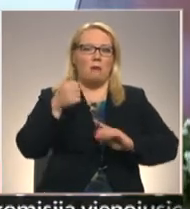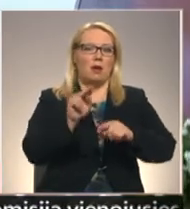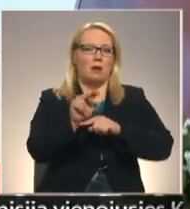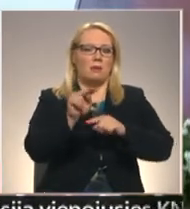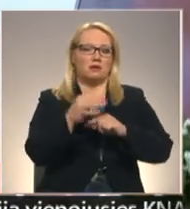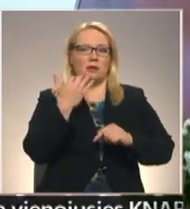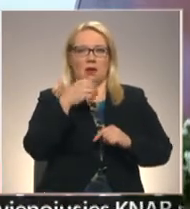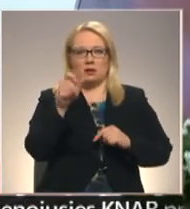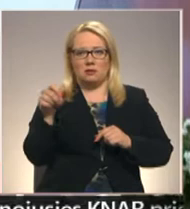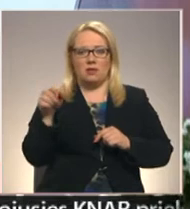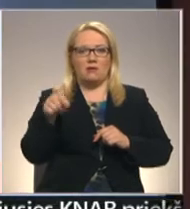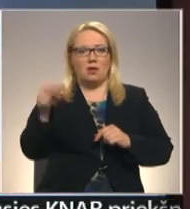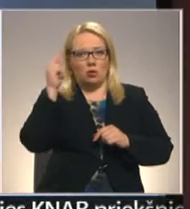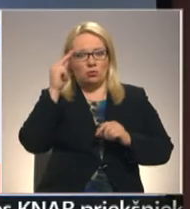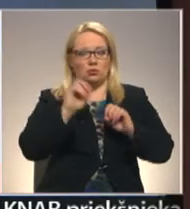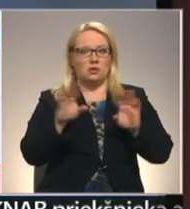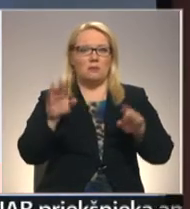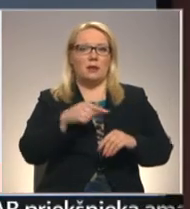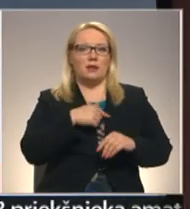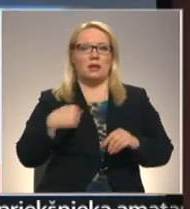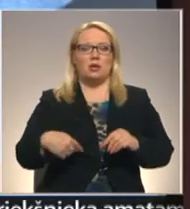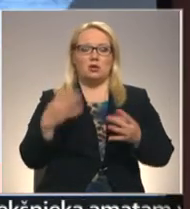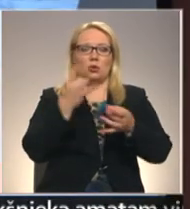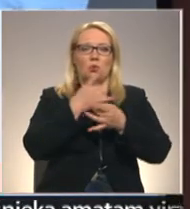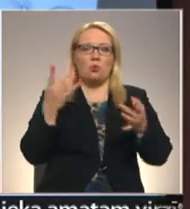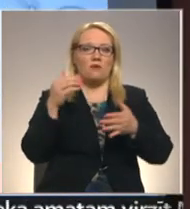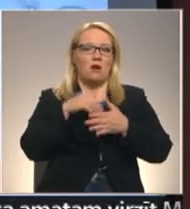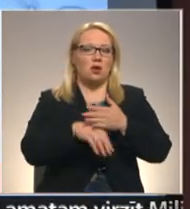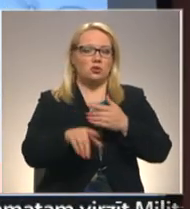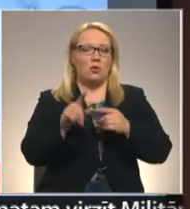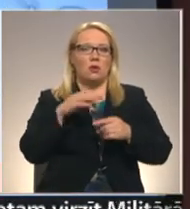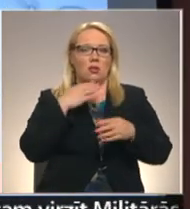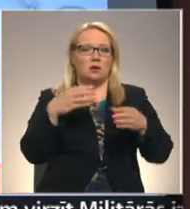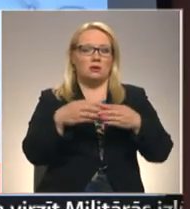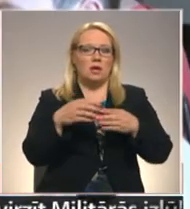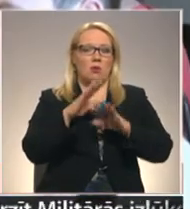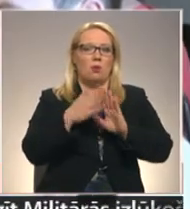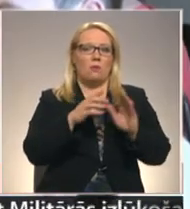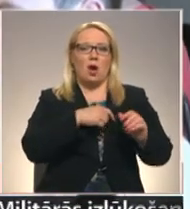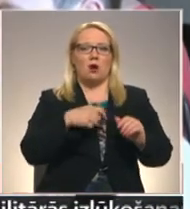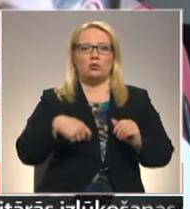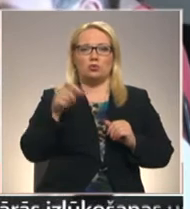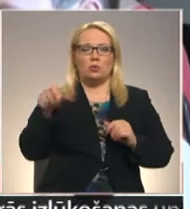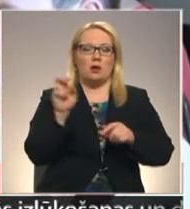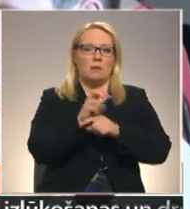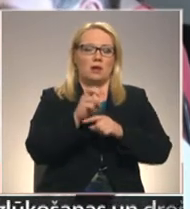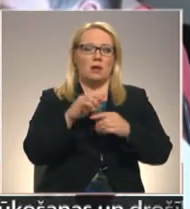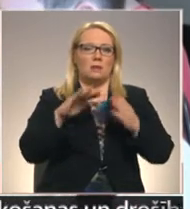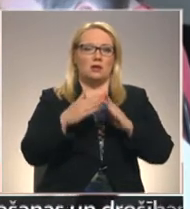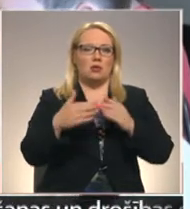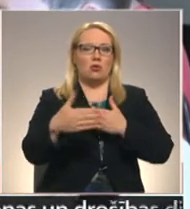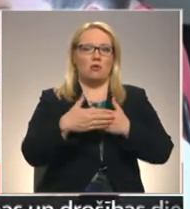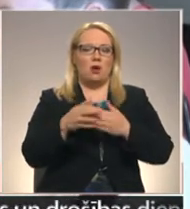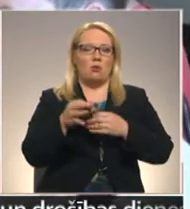iemācīt ārzemniekiem. Viņi kursos stāsta arī par ķīniešu kultūru un vēsturi. Konfucija klasē nodarbības kopā ar studentiem apmeklē arī pilsētas un tuvāko